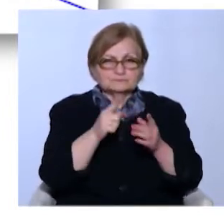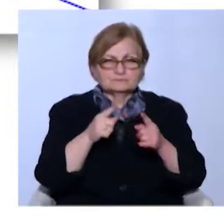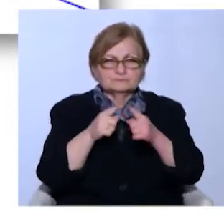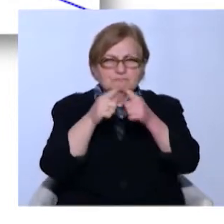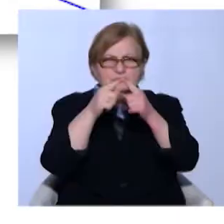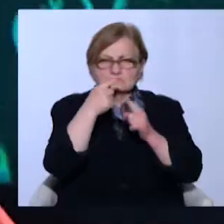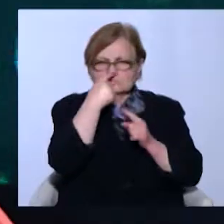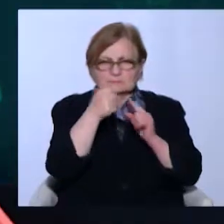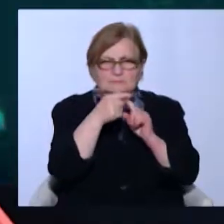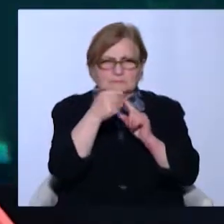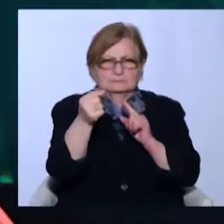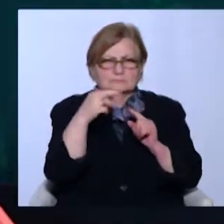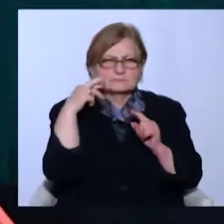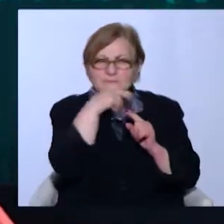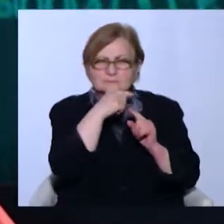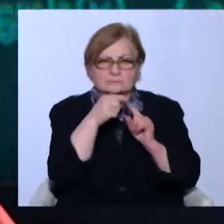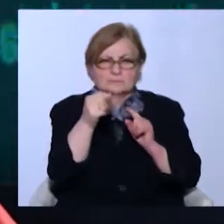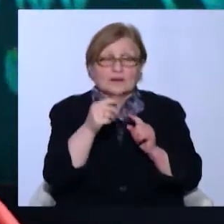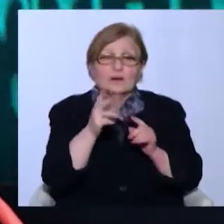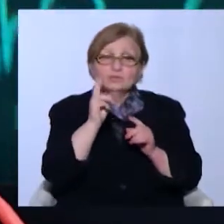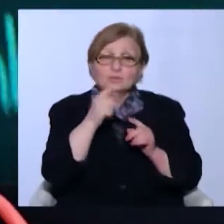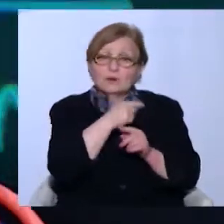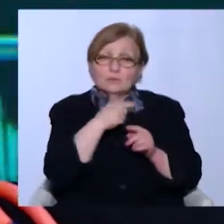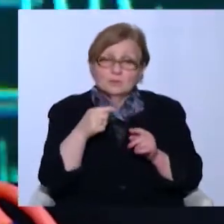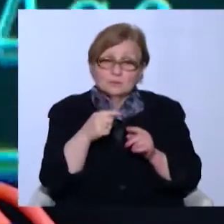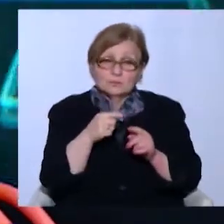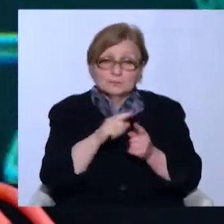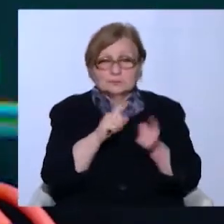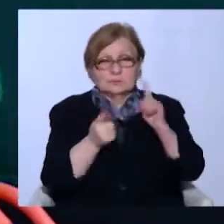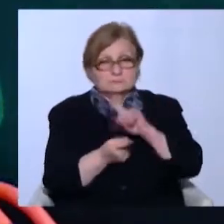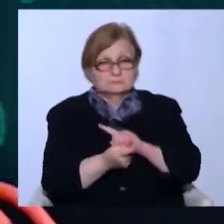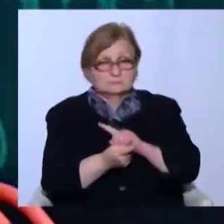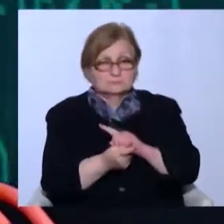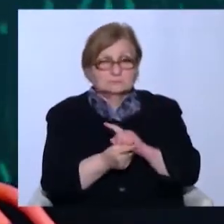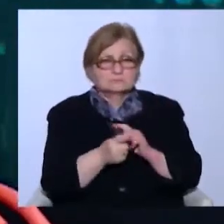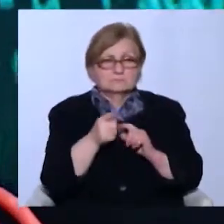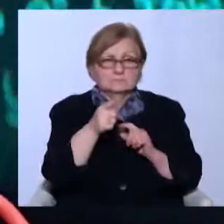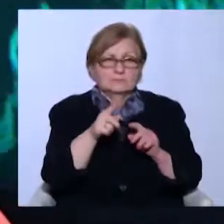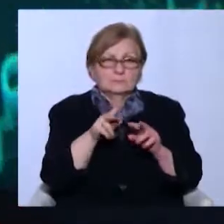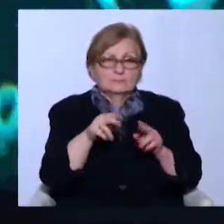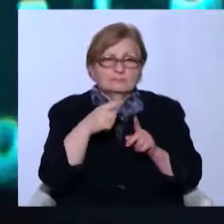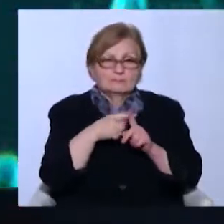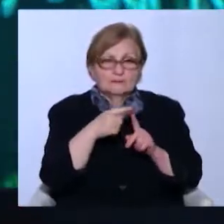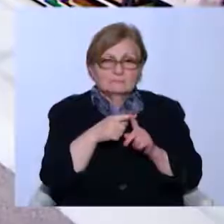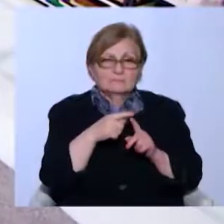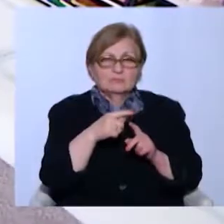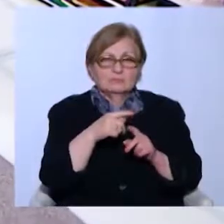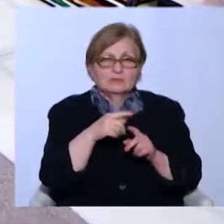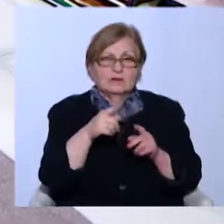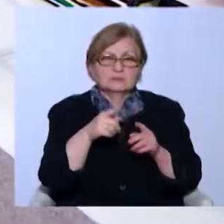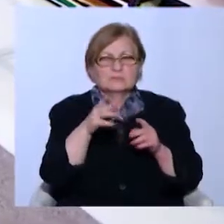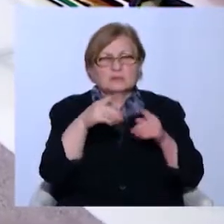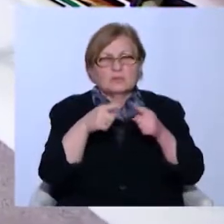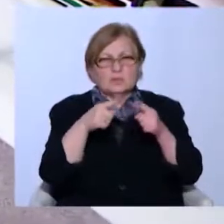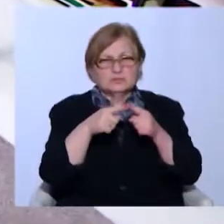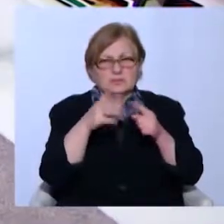უნდა ადგენდეს. ხოლო თუ K უარყოფითია, მაშინ უნდა ადგენდეს X ღერძის იგივე დადებით მიმართულებასთან ბლაკ კუთხეს,